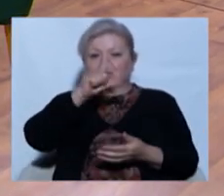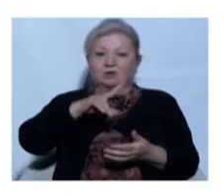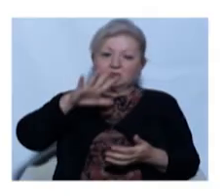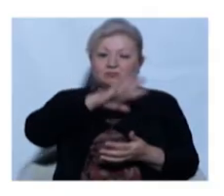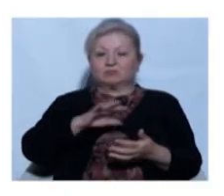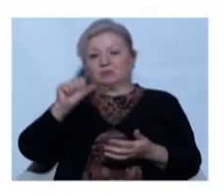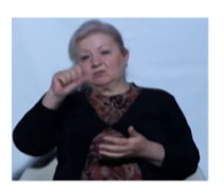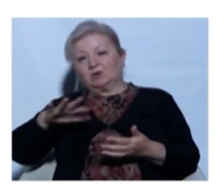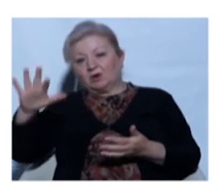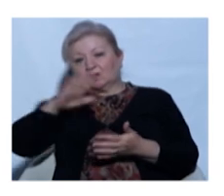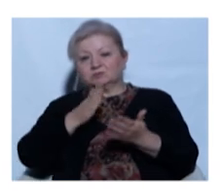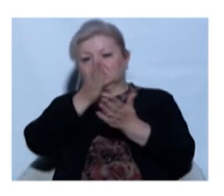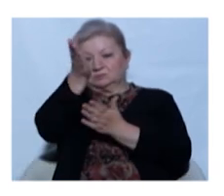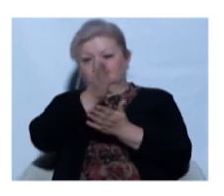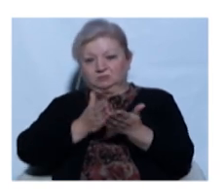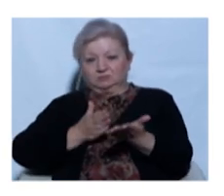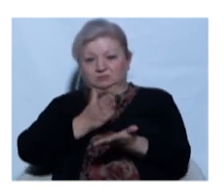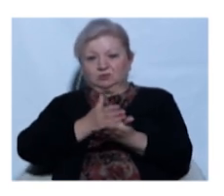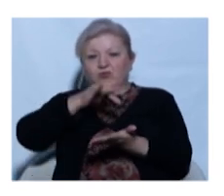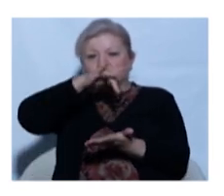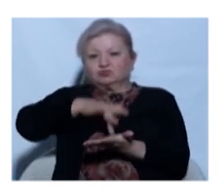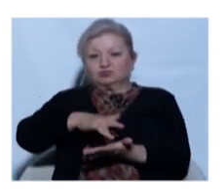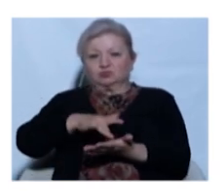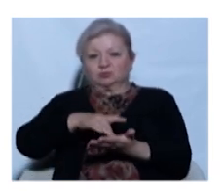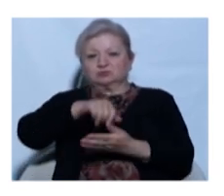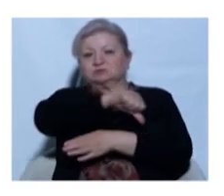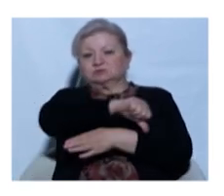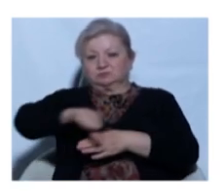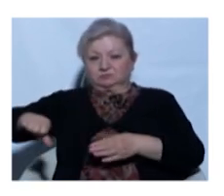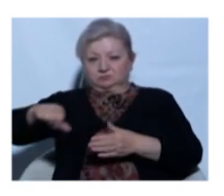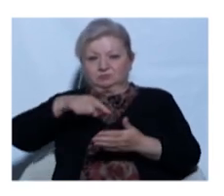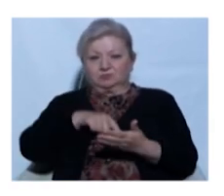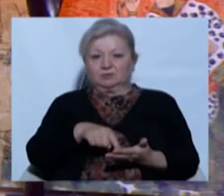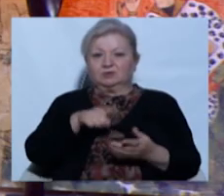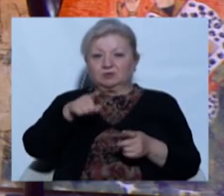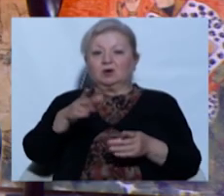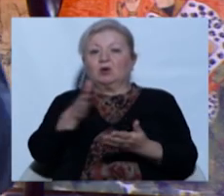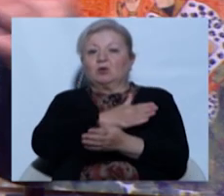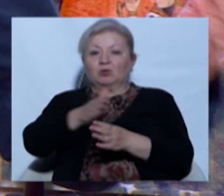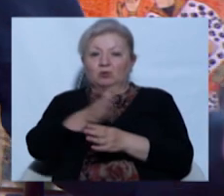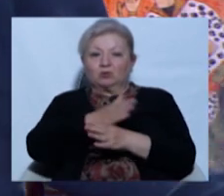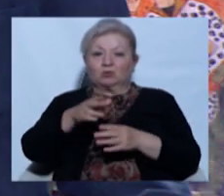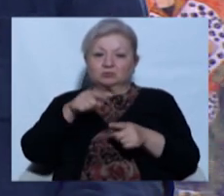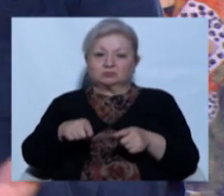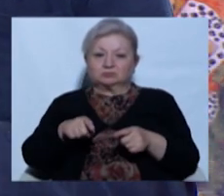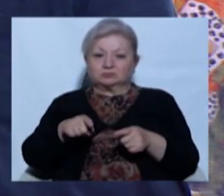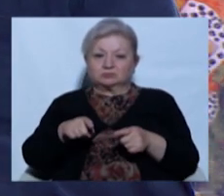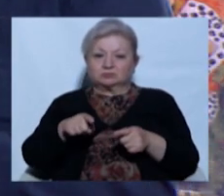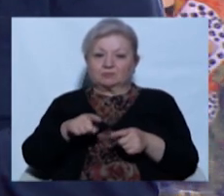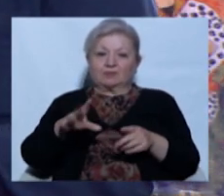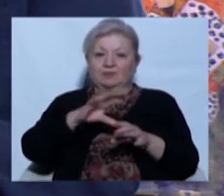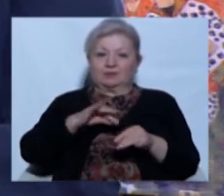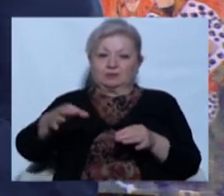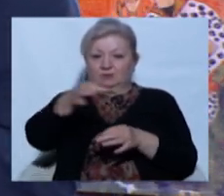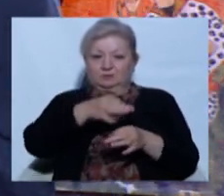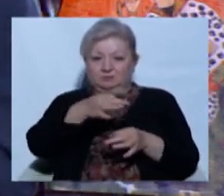და აზიის გზაგასაყარზე, რაღაცნაირად შუაში საზღვარზე და ყოფს ფაქტიურად აი ეს რეგიონი მთლიანი,